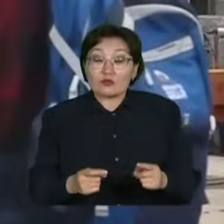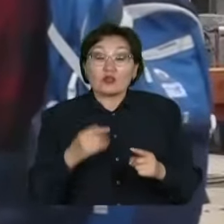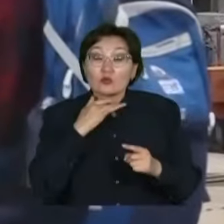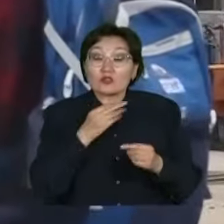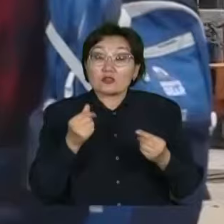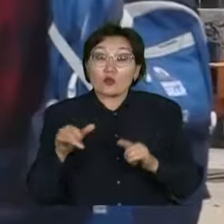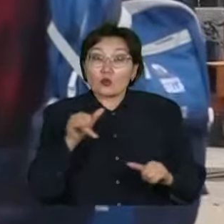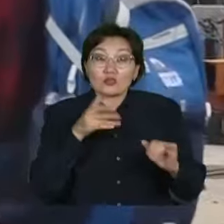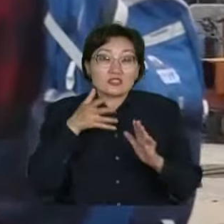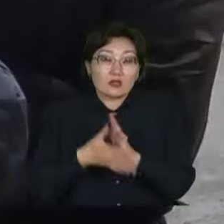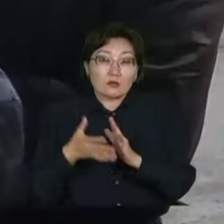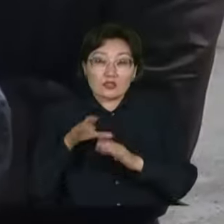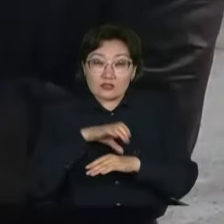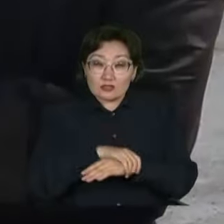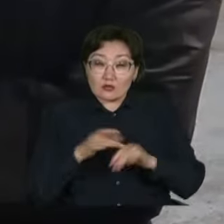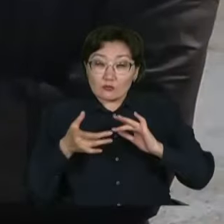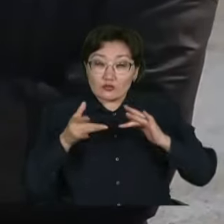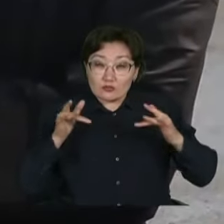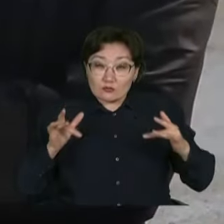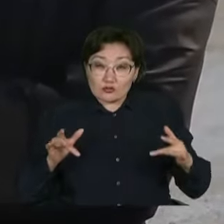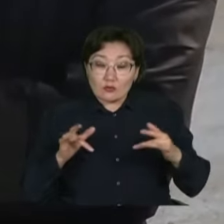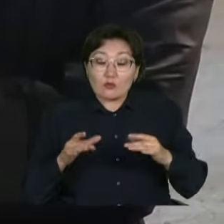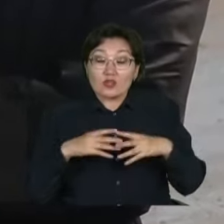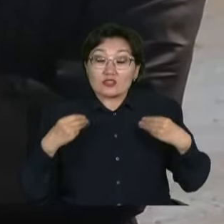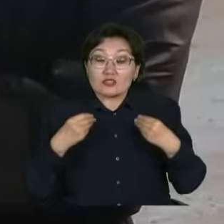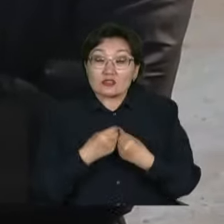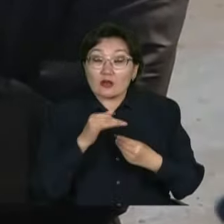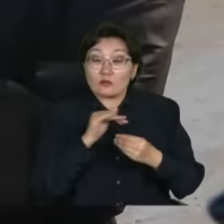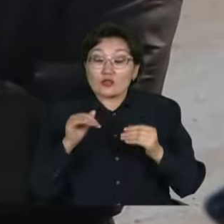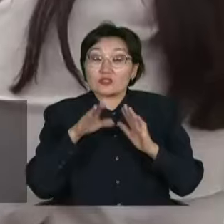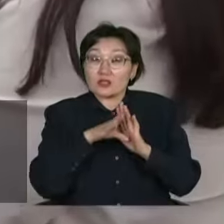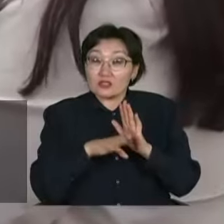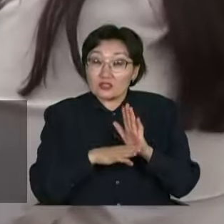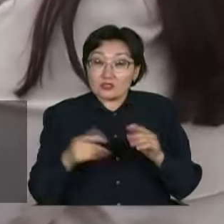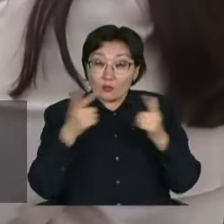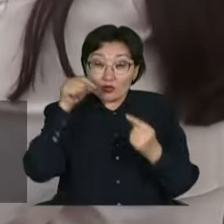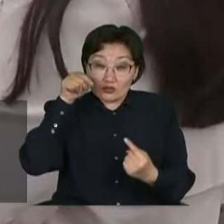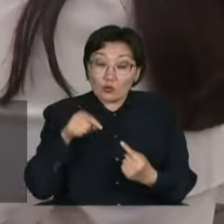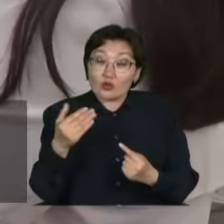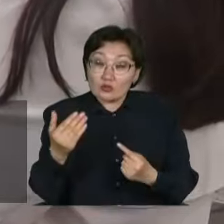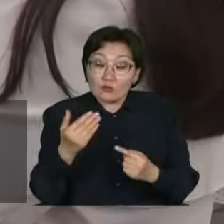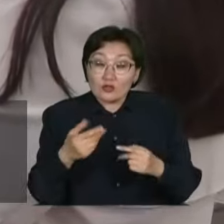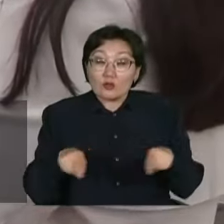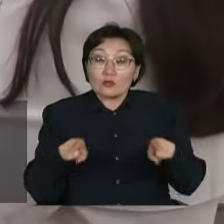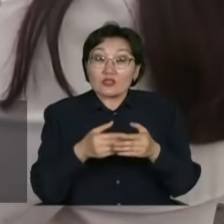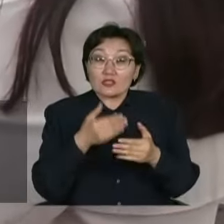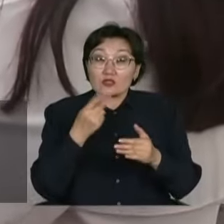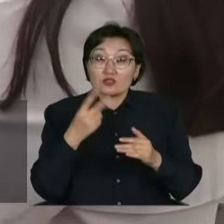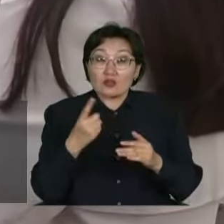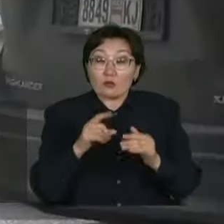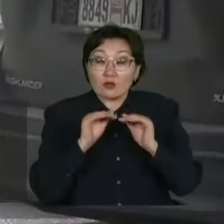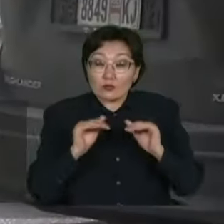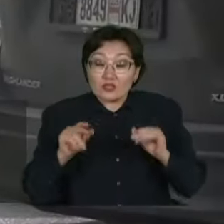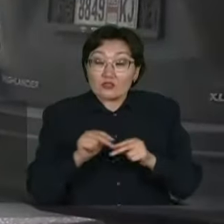қайда кеткенін анықтауды. Әлеуметтік желілердегі қордың ресми парақшасындағы ақпаратқа сәйкес, олар осыған дейін 21